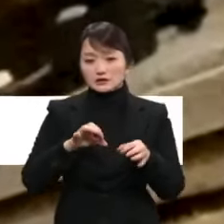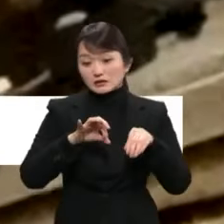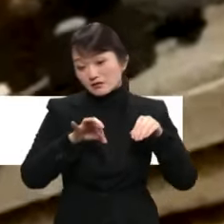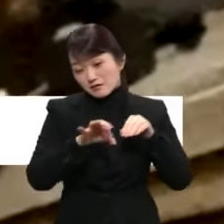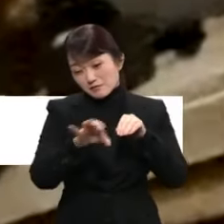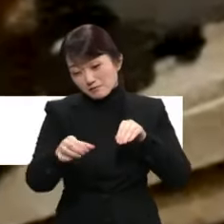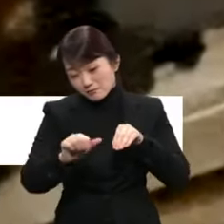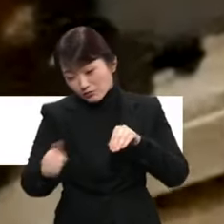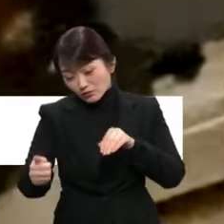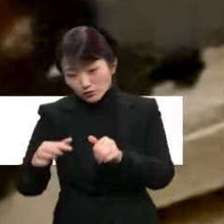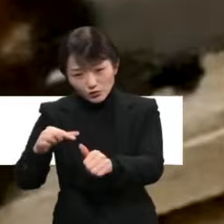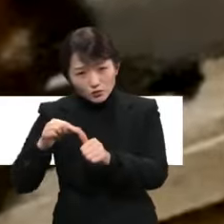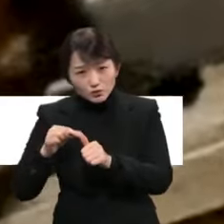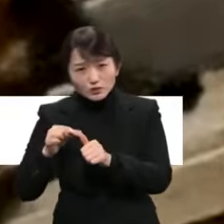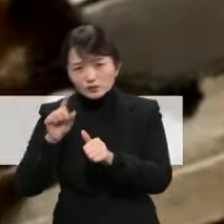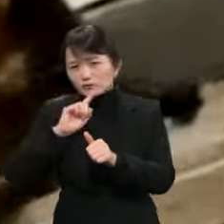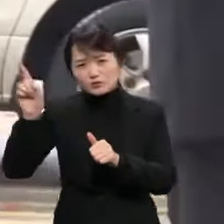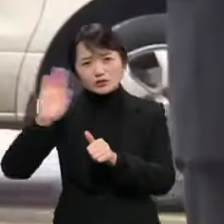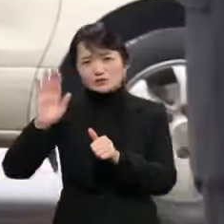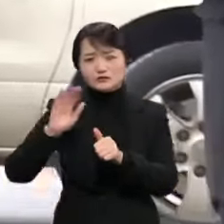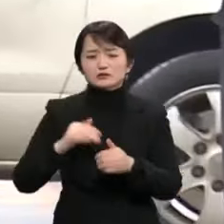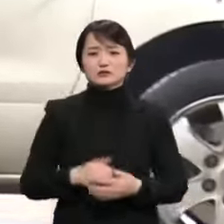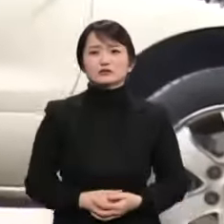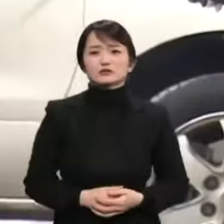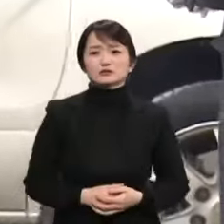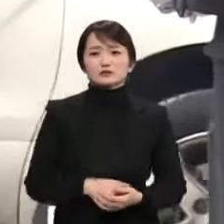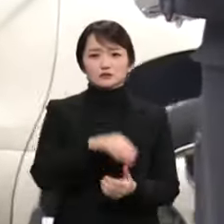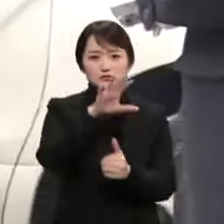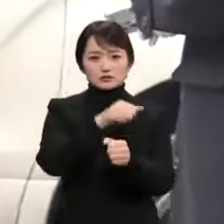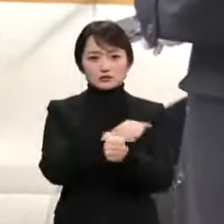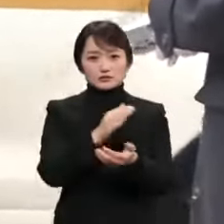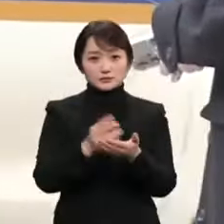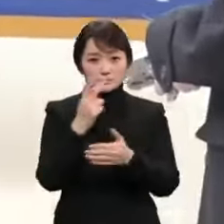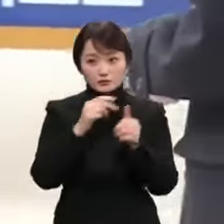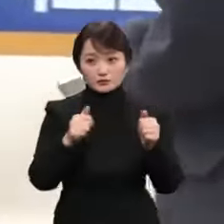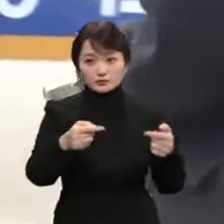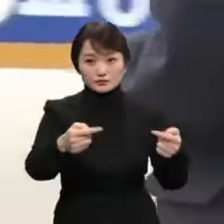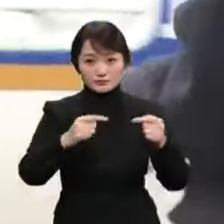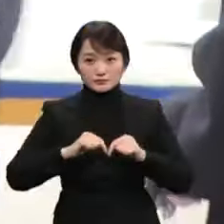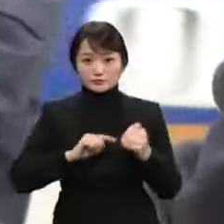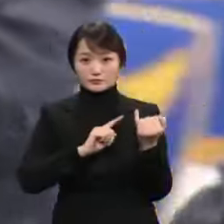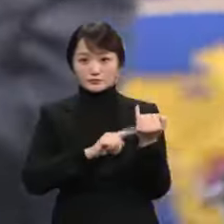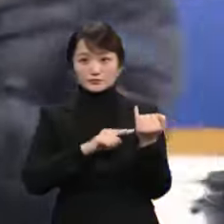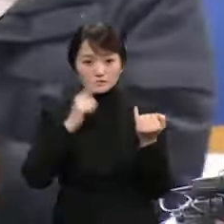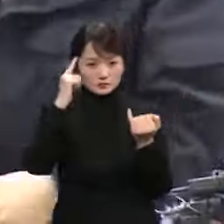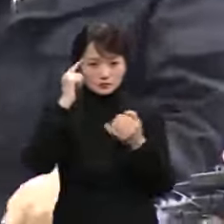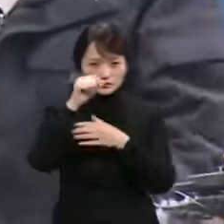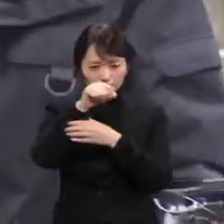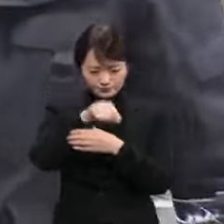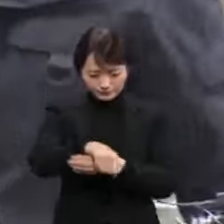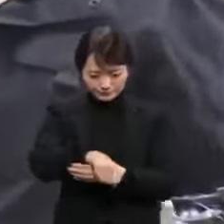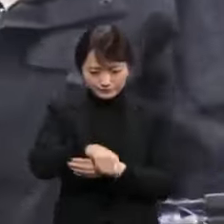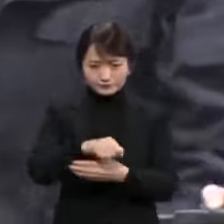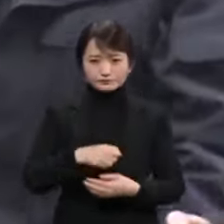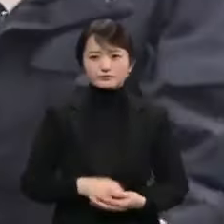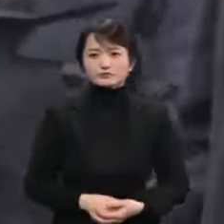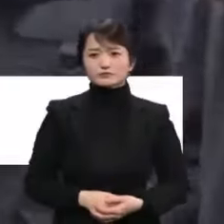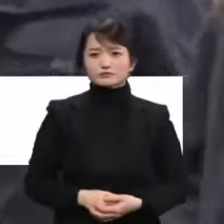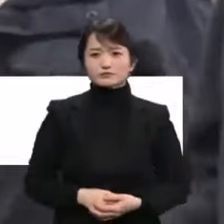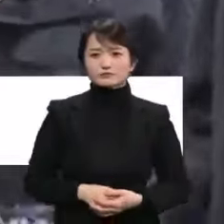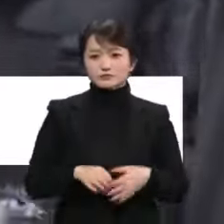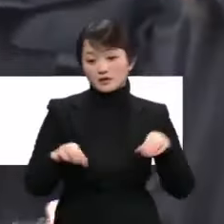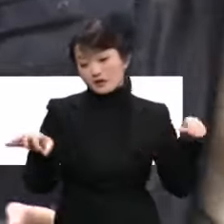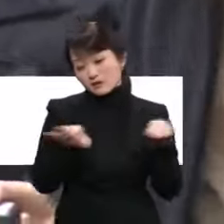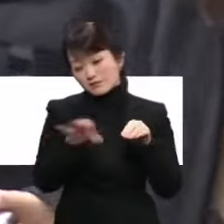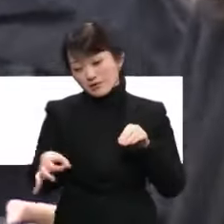하지 않았다는 의혹도 나왔습니다. 구속영장 실질 심사에 출석한 운전자는 고개를 숙였습니다. 구호 조치도 안